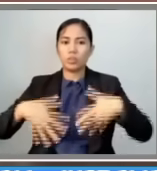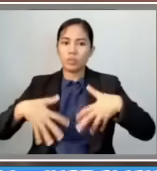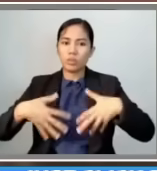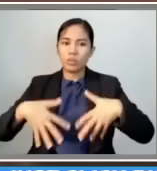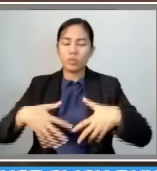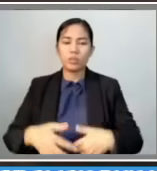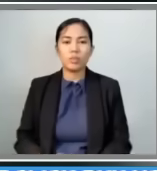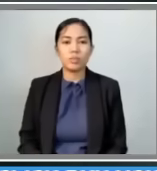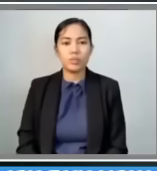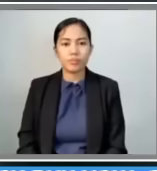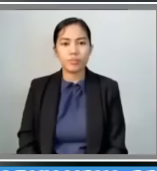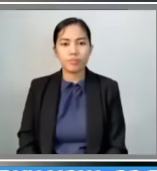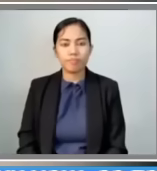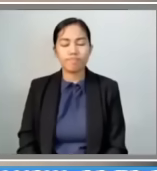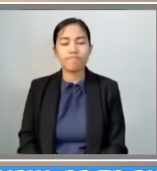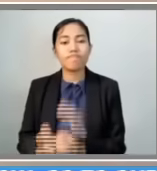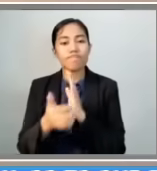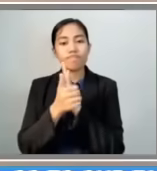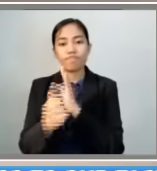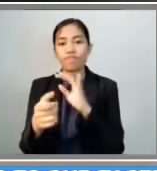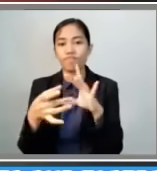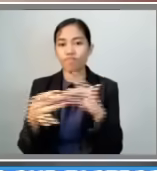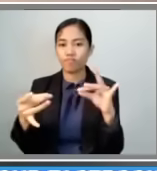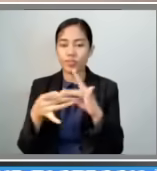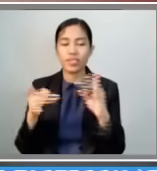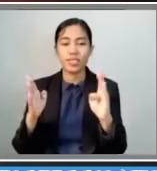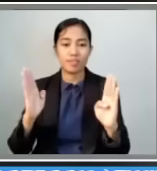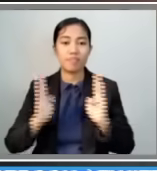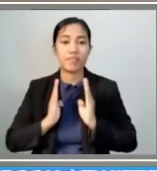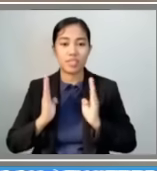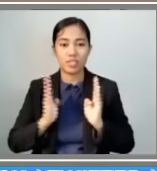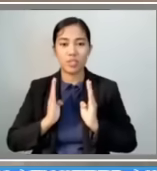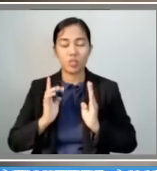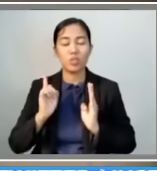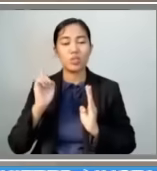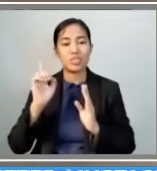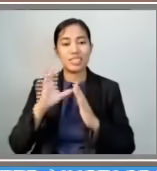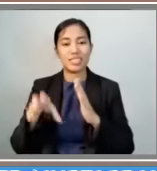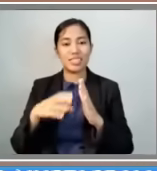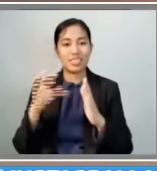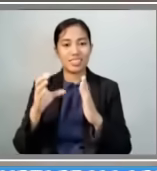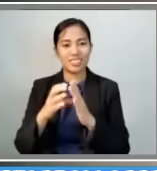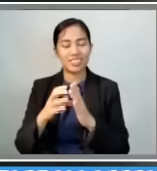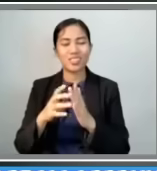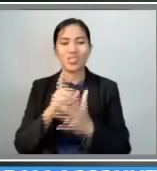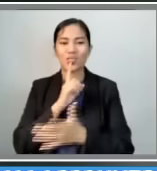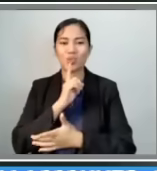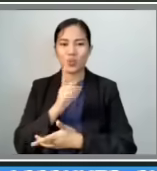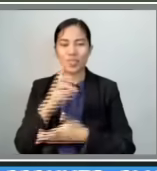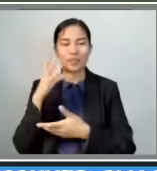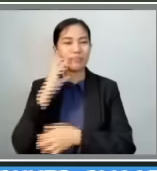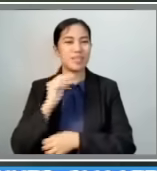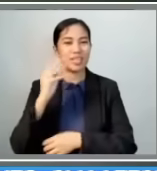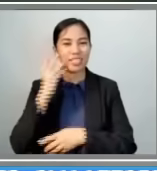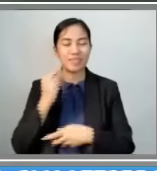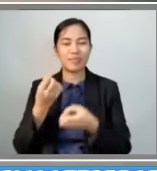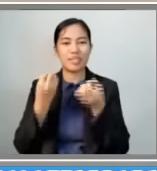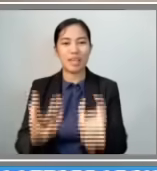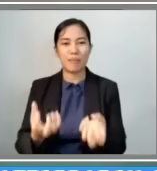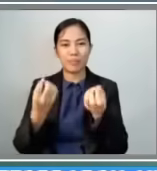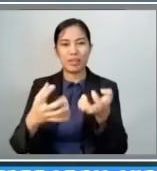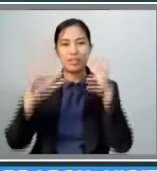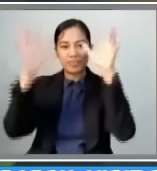Ayon sa mga eksperto, ang Baguio City raw ang isa sa nakatatanggap ng pinakamaraming ulan sa bansa. Ang